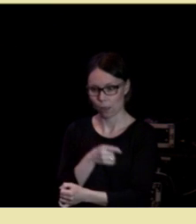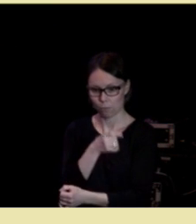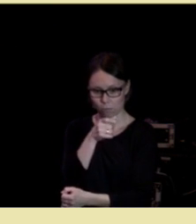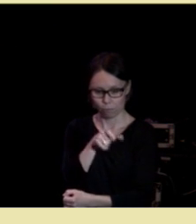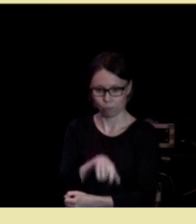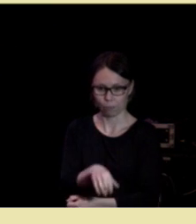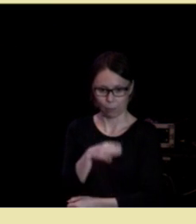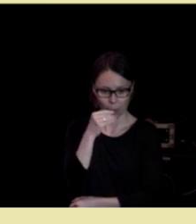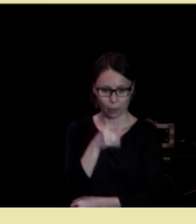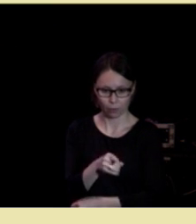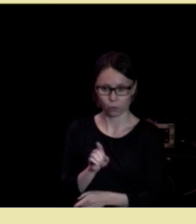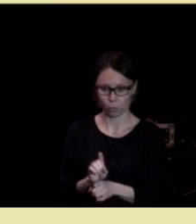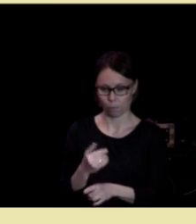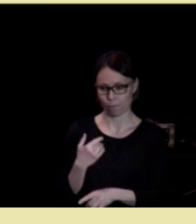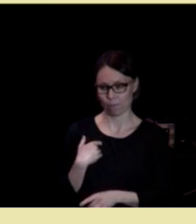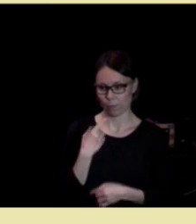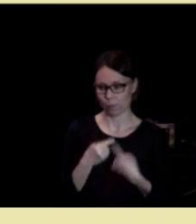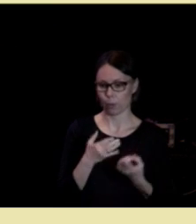lungekreft.